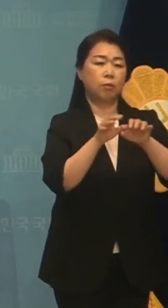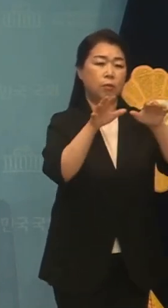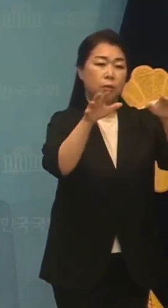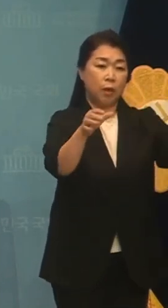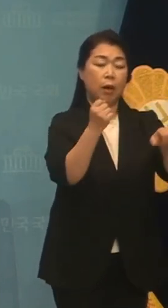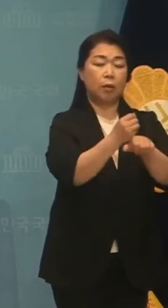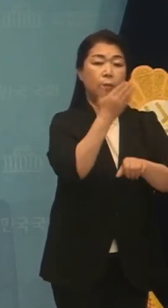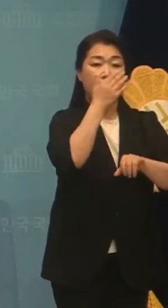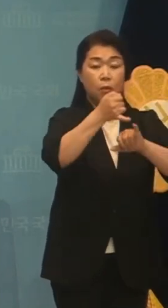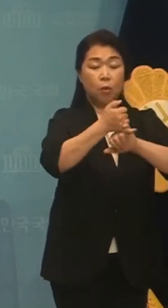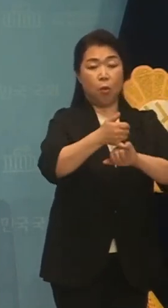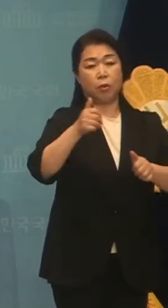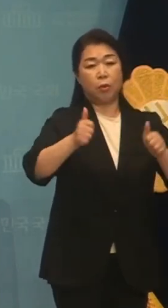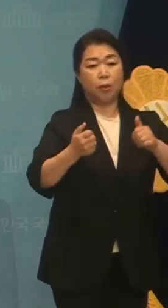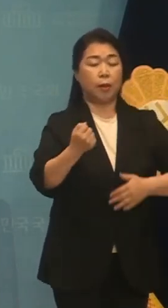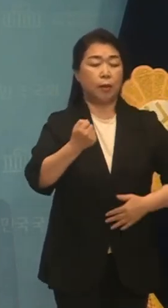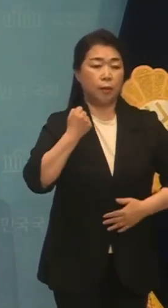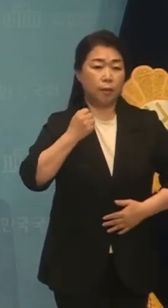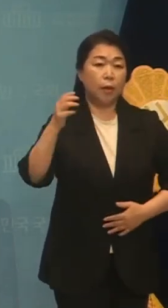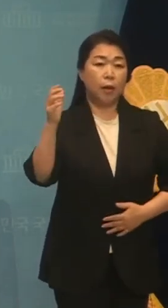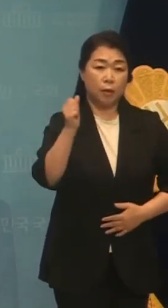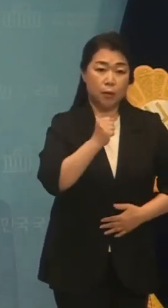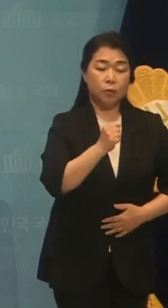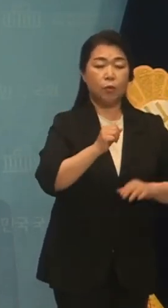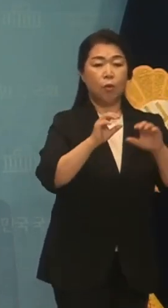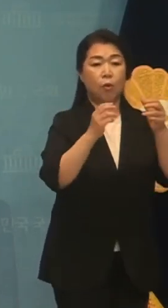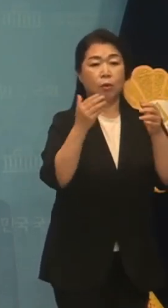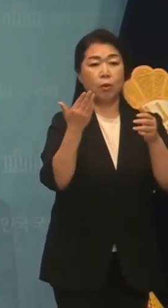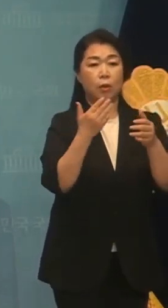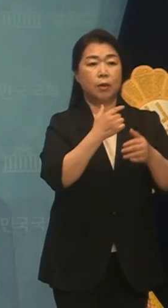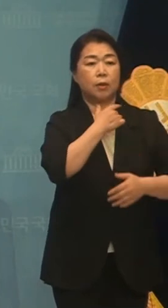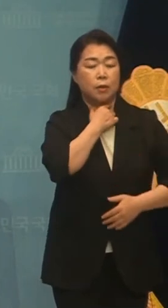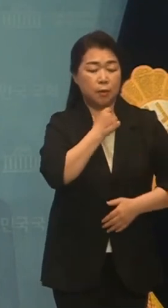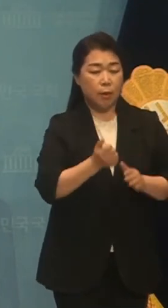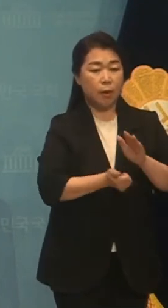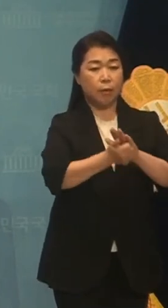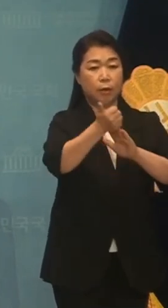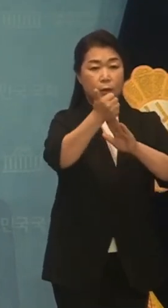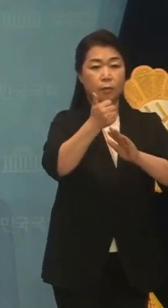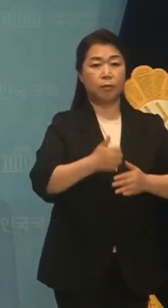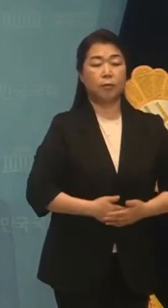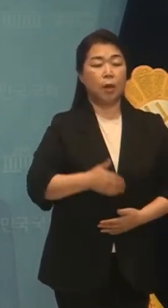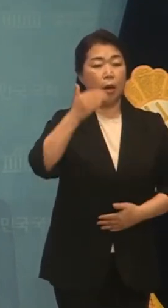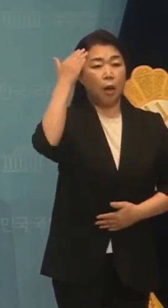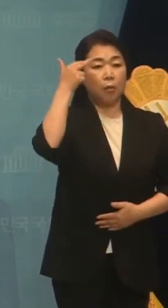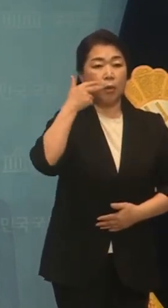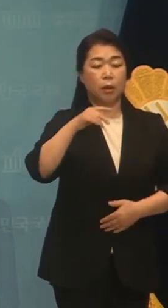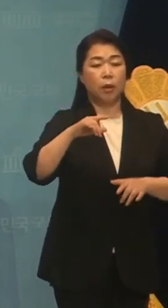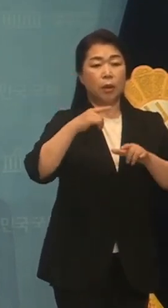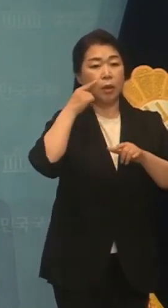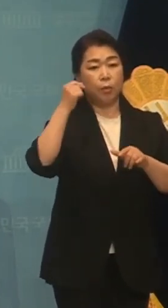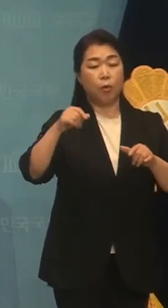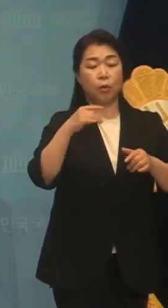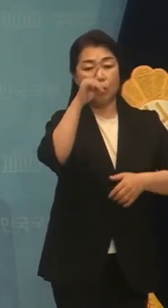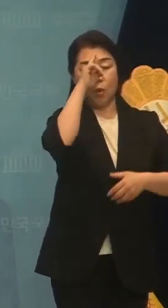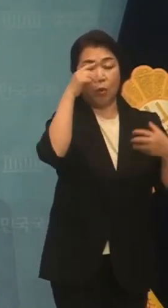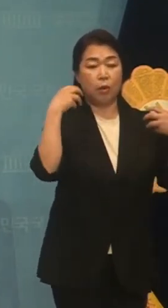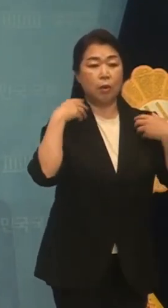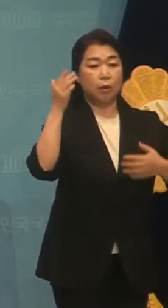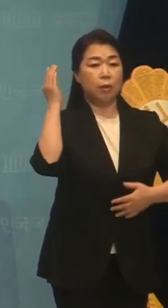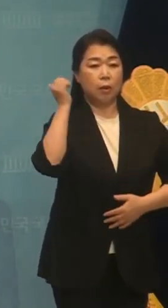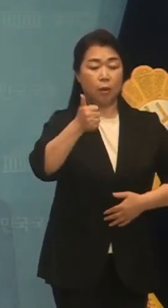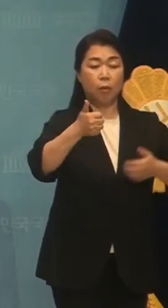수 있는 경쟁력을 가진 국가로 나아가길 희망합니다. 한미 정상회담 이후에